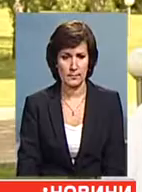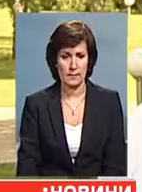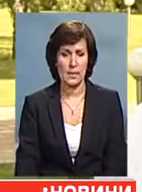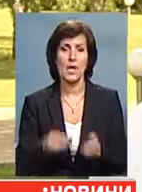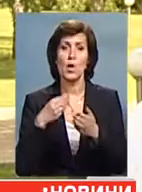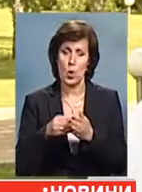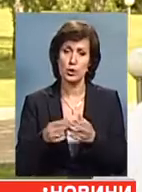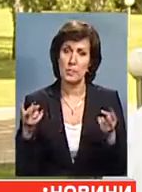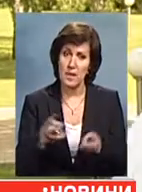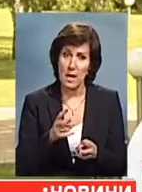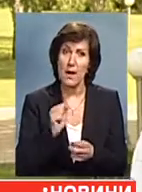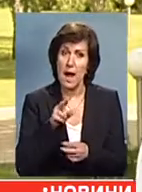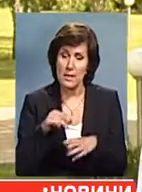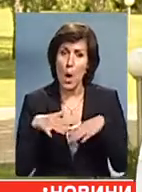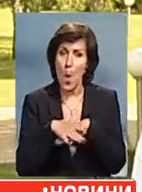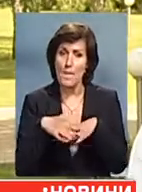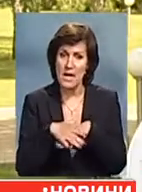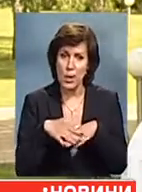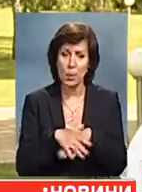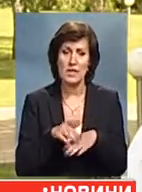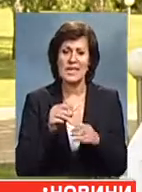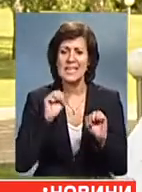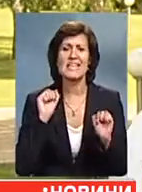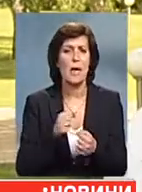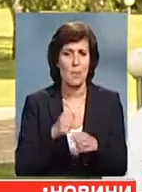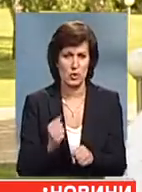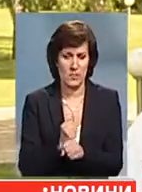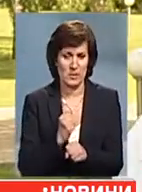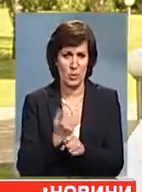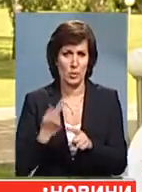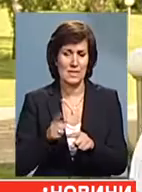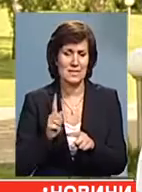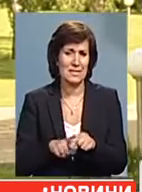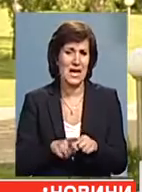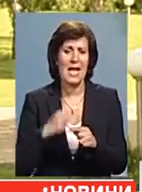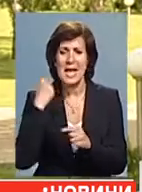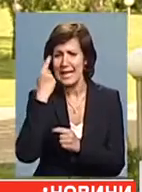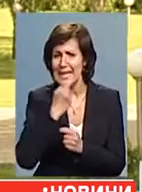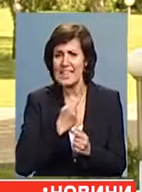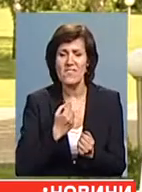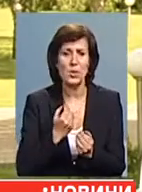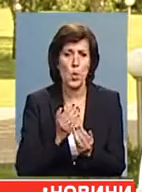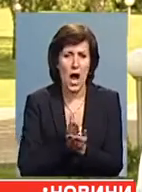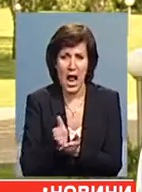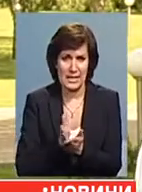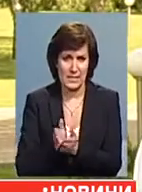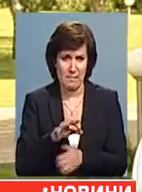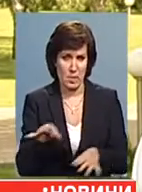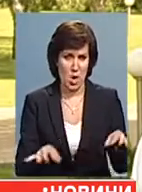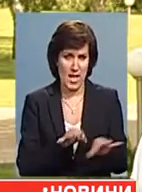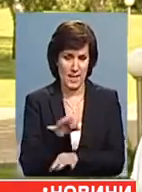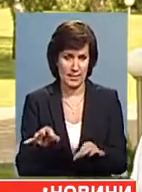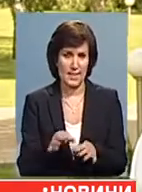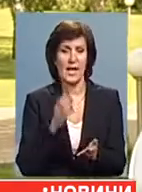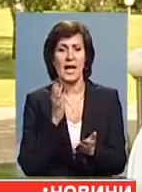Кошти потрібні, але обрахунки їх неможливо зробити, тому що це абсолютно індивідуальні проекти. Тобто